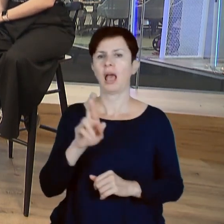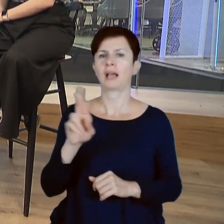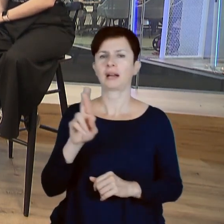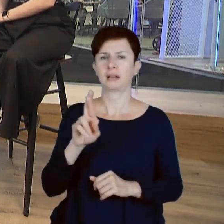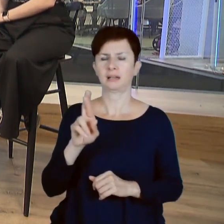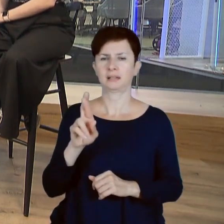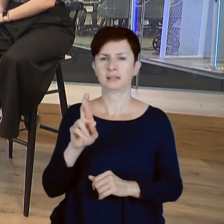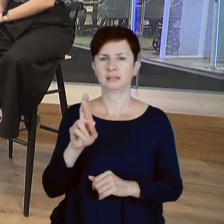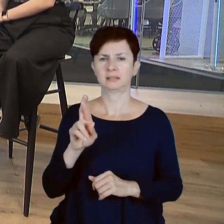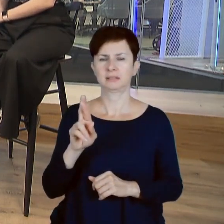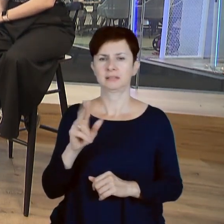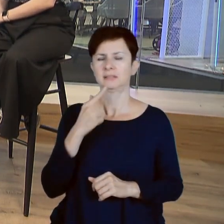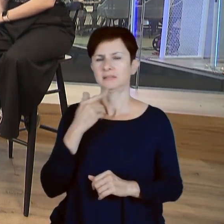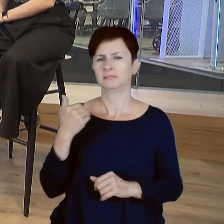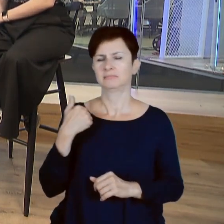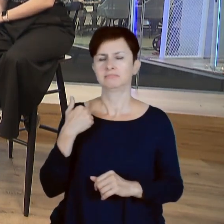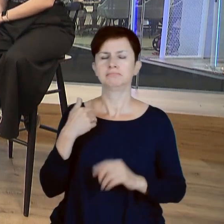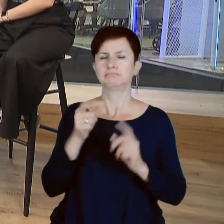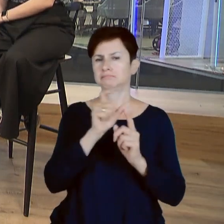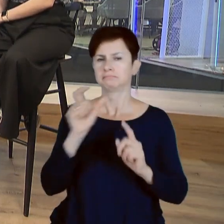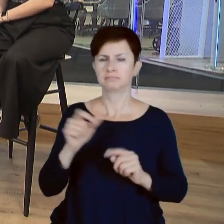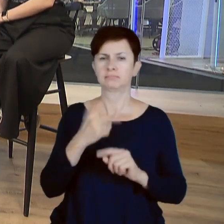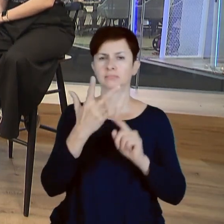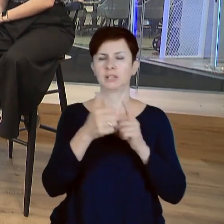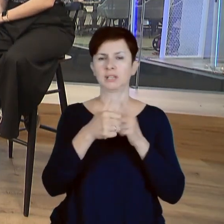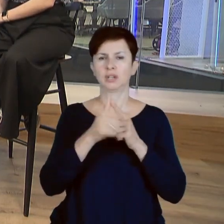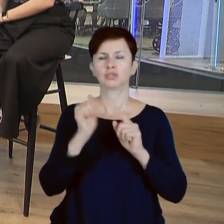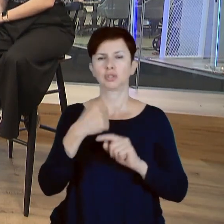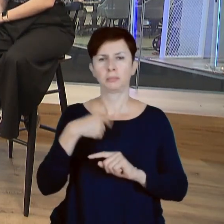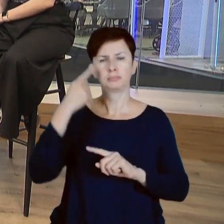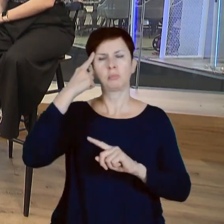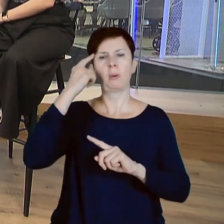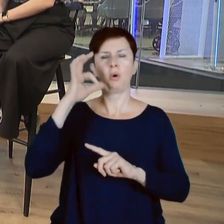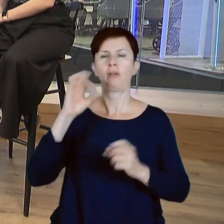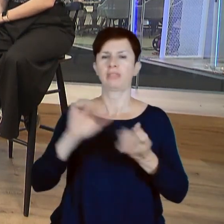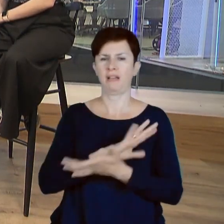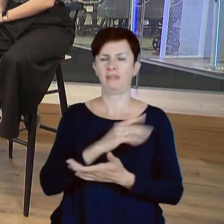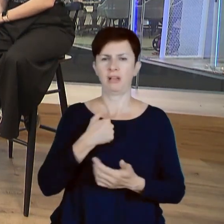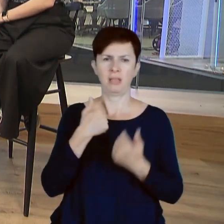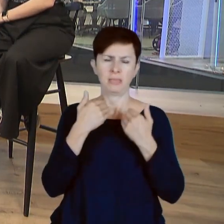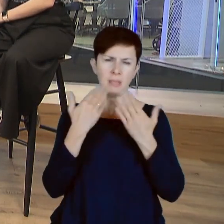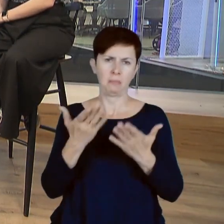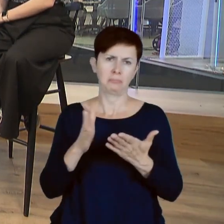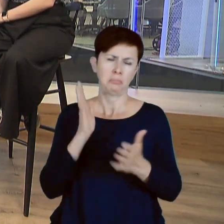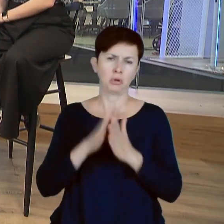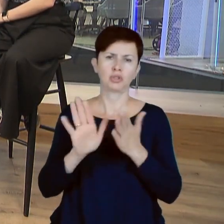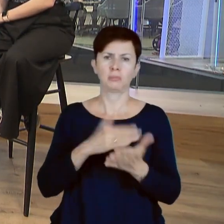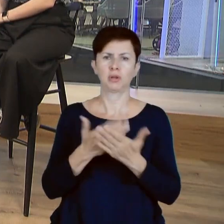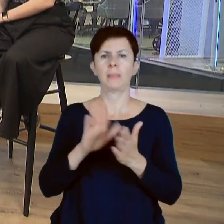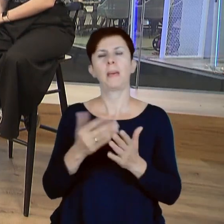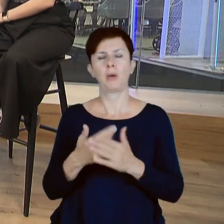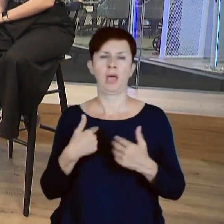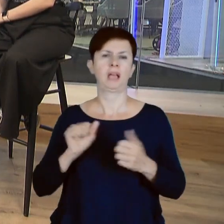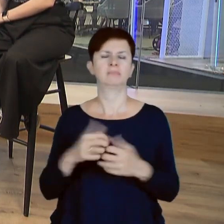reminder, prawda? Coś, co nam przypomina o tym nawyku. Na przykład i ja się posłużę takim prostym przykładem, na przykład jestem zmęczona, nie? To jest